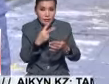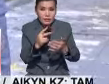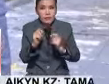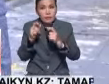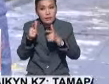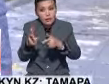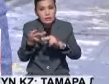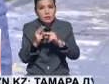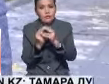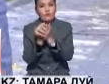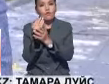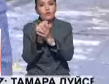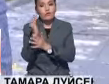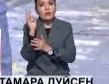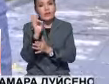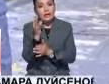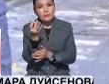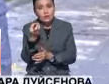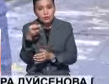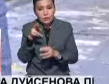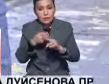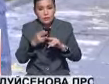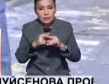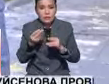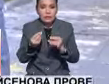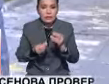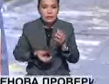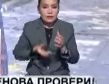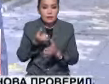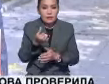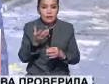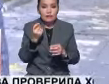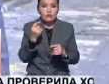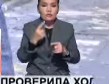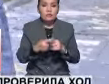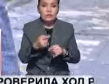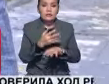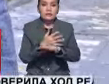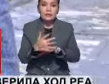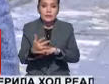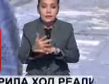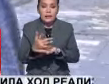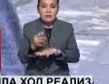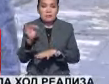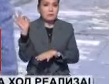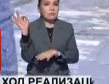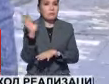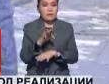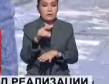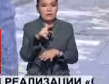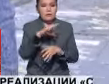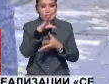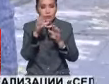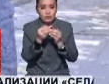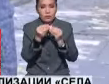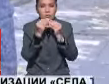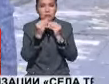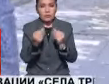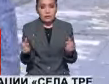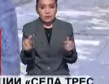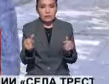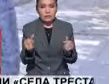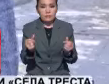под высокие комиссионные вот эти вот средства. И затем одномоментно эти структурные ноты, как бы,